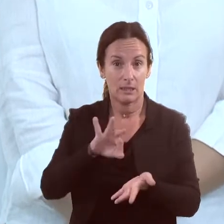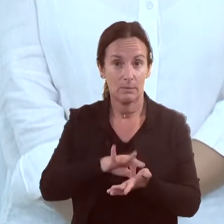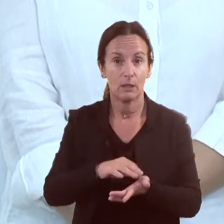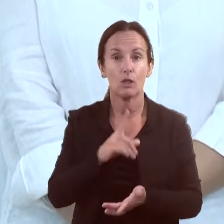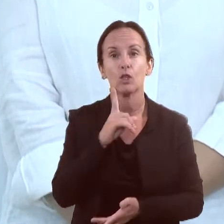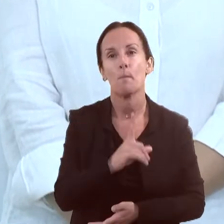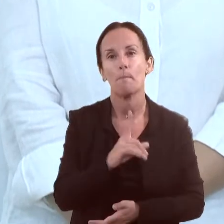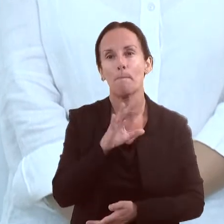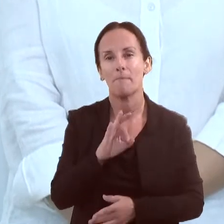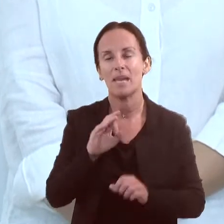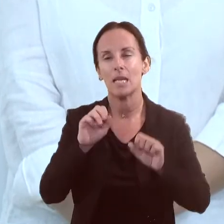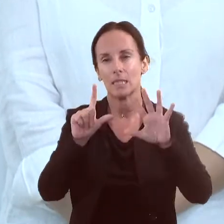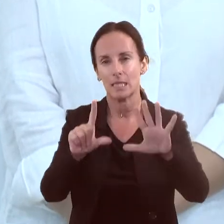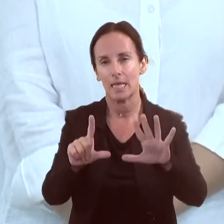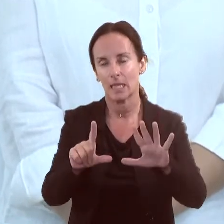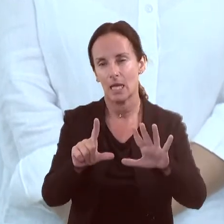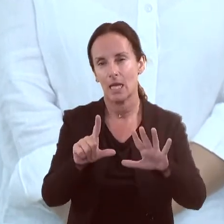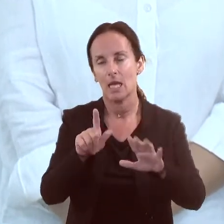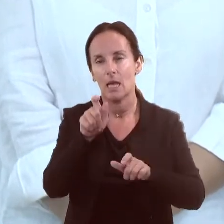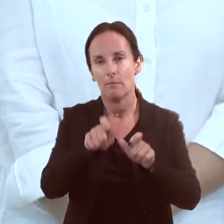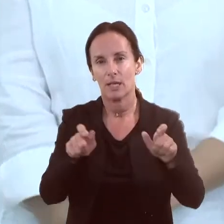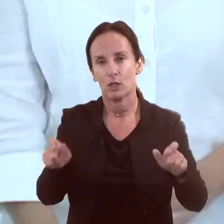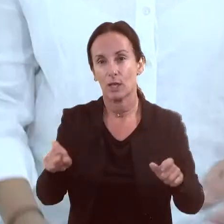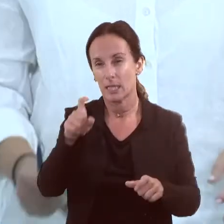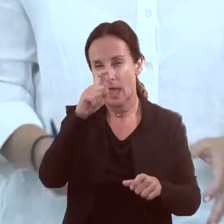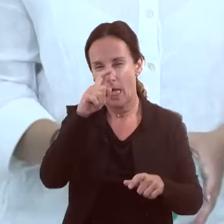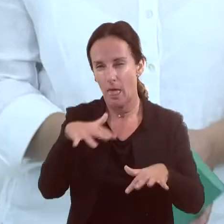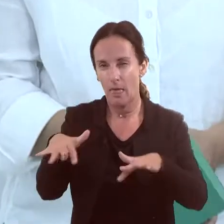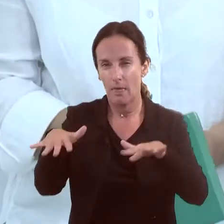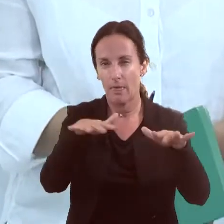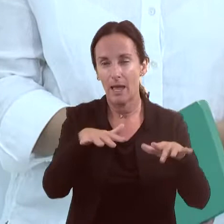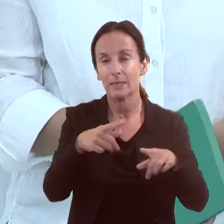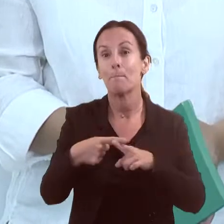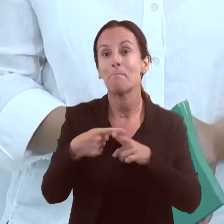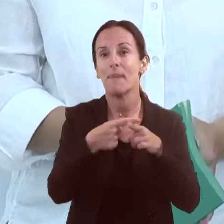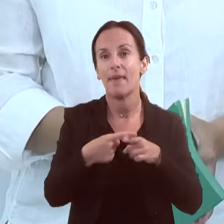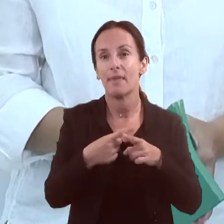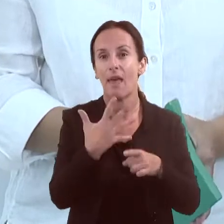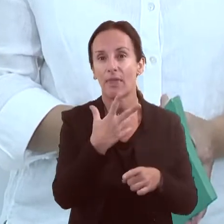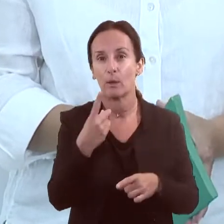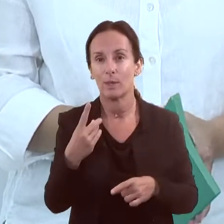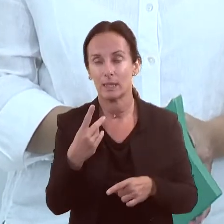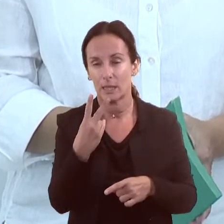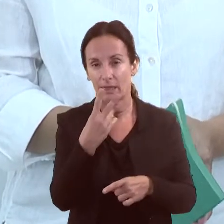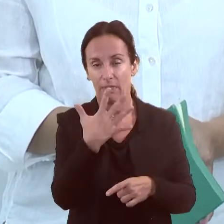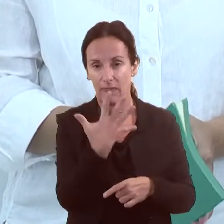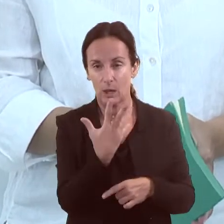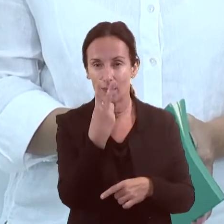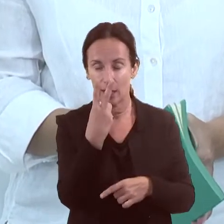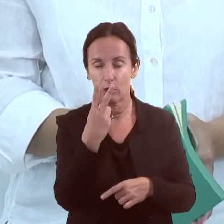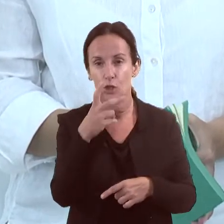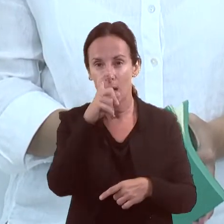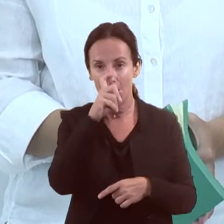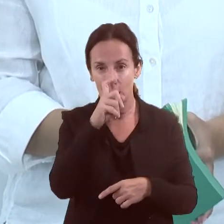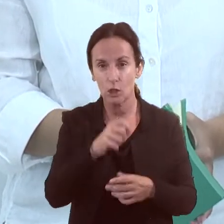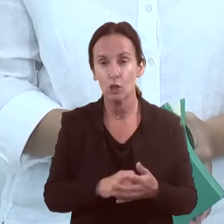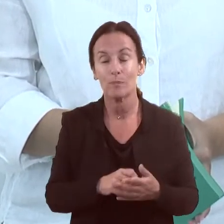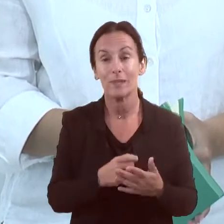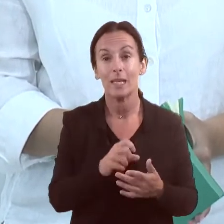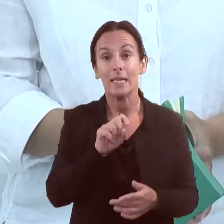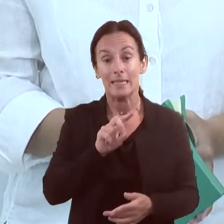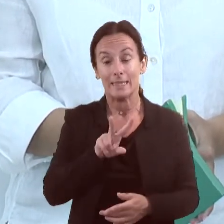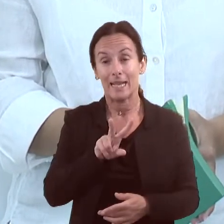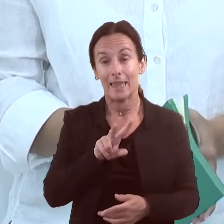persones. També vos diré que l'edat mitjana és de 52 anys, el 13% de les persones són majors